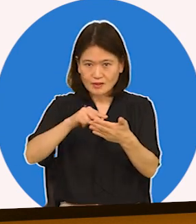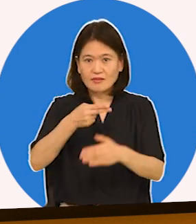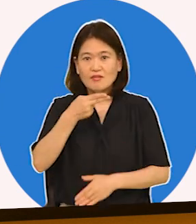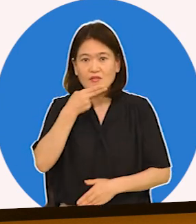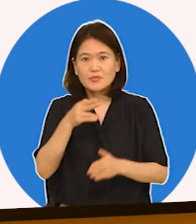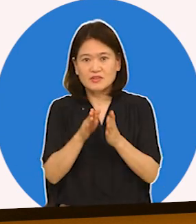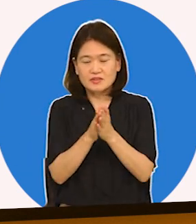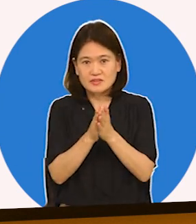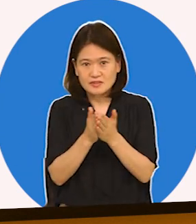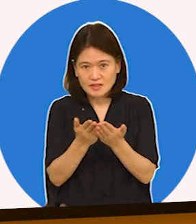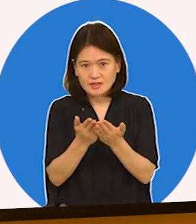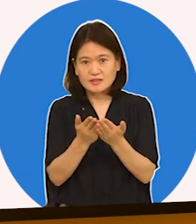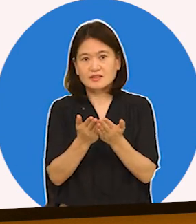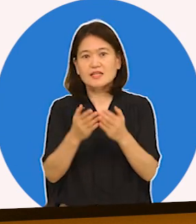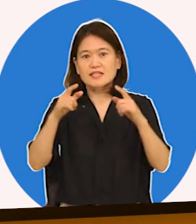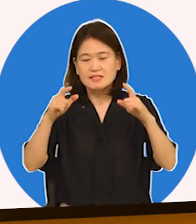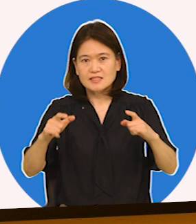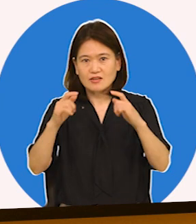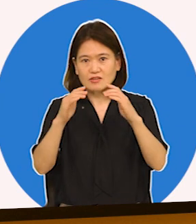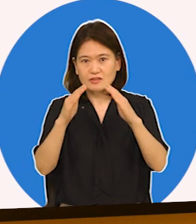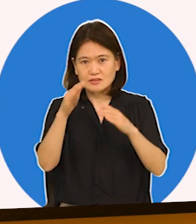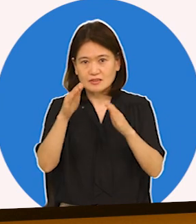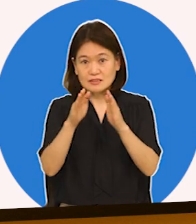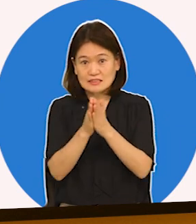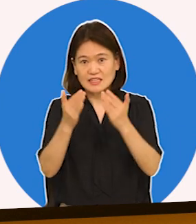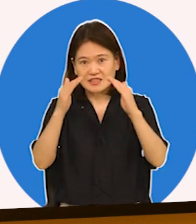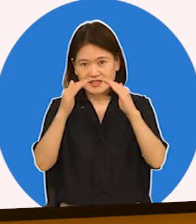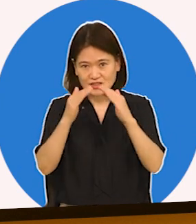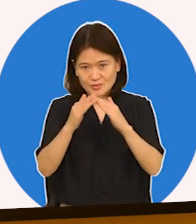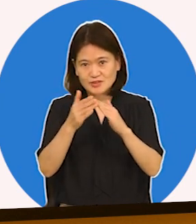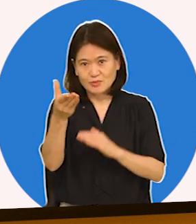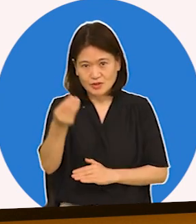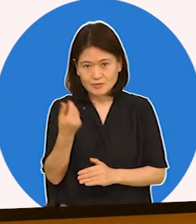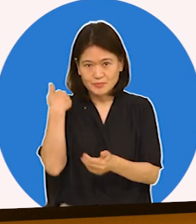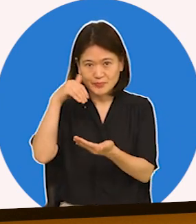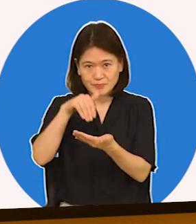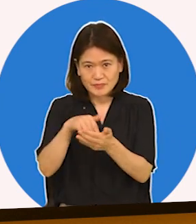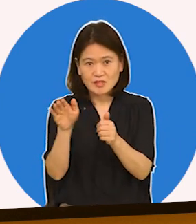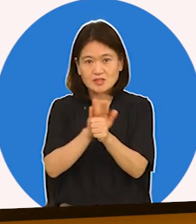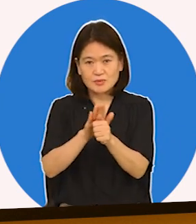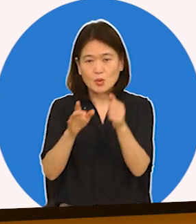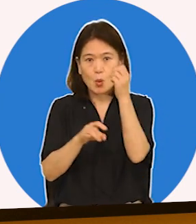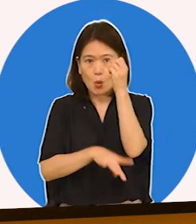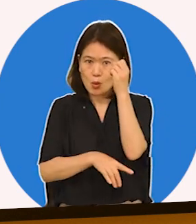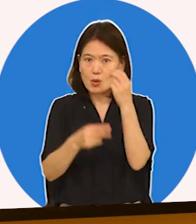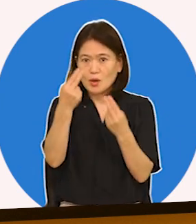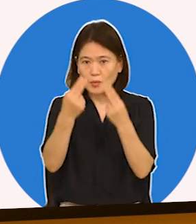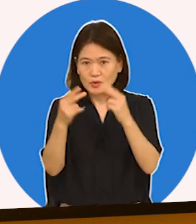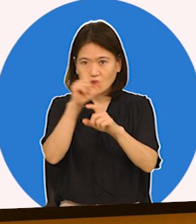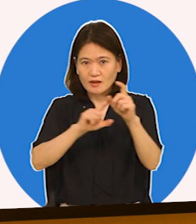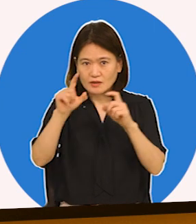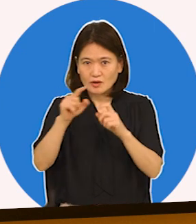비치돼 있지 않은 희망 도서를 지역 서점에서 대출하고 반납할 수 있는 서비스 록 기존보다 원하는 도서를 더 쉽고